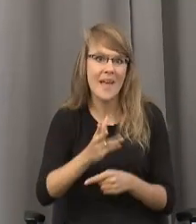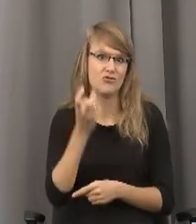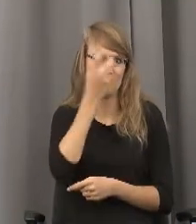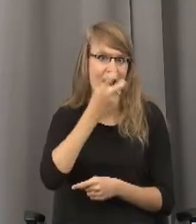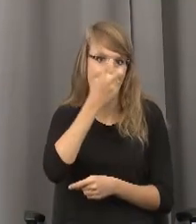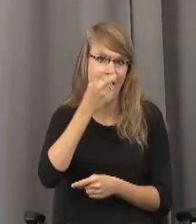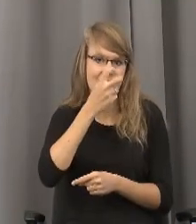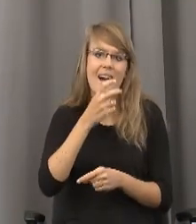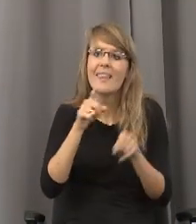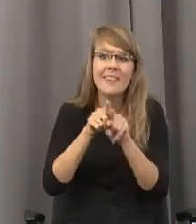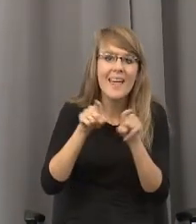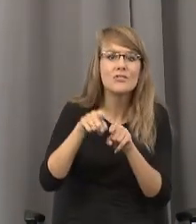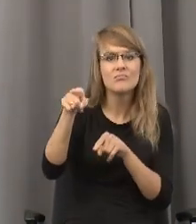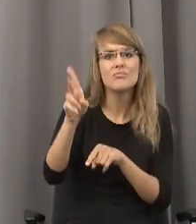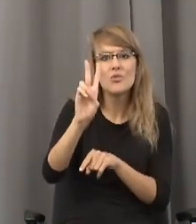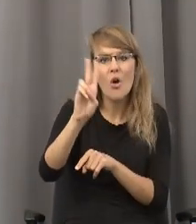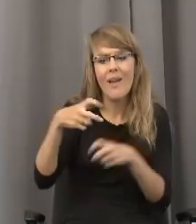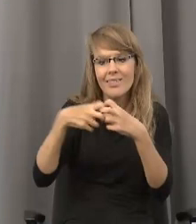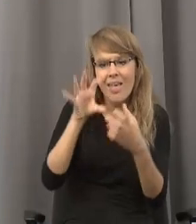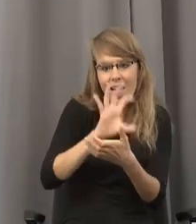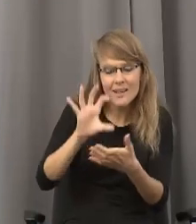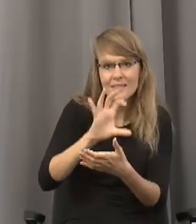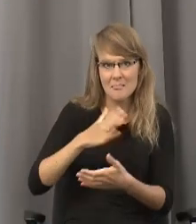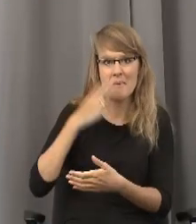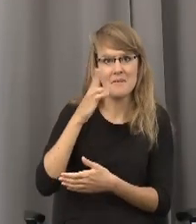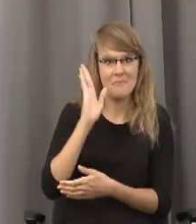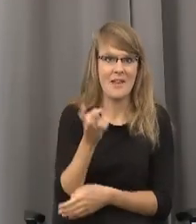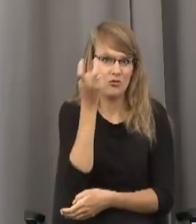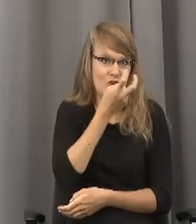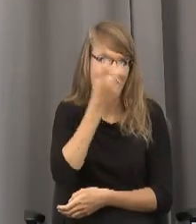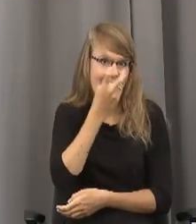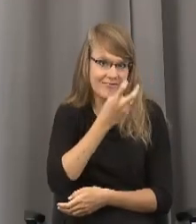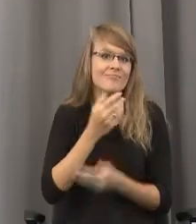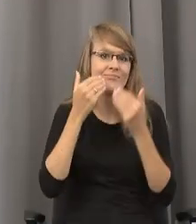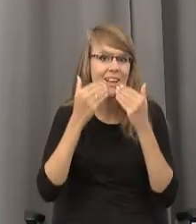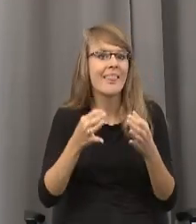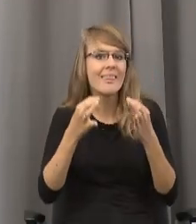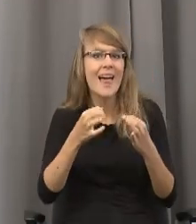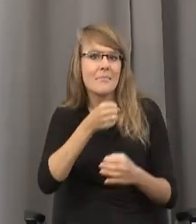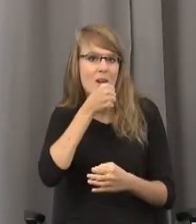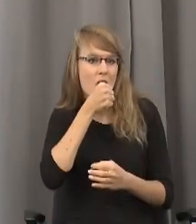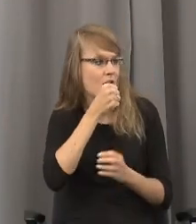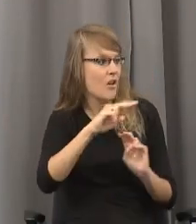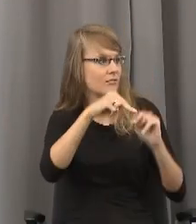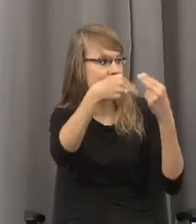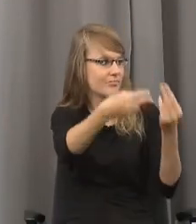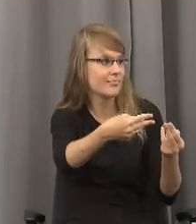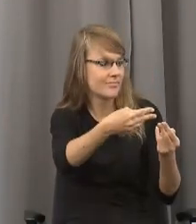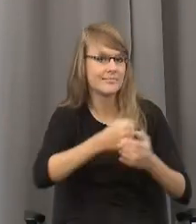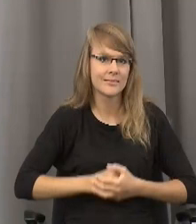powiedzieć, drugiej stronie ekranu. Dziękuję bardzo. Pan poseł się pojawił, tak jak mówiłem, i przekazuję mikrofon pani